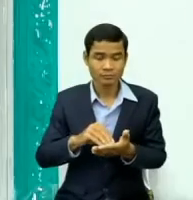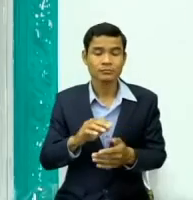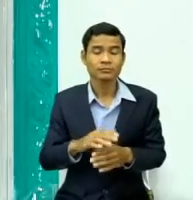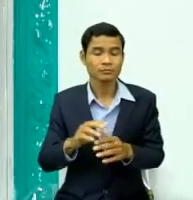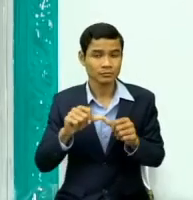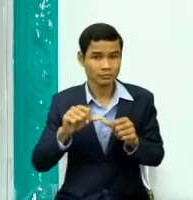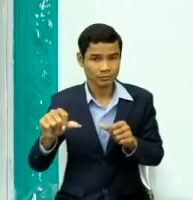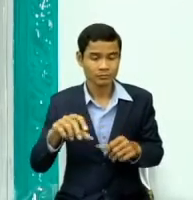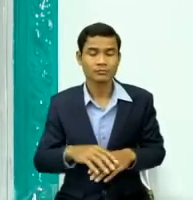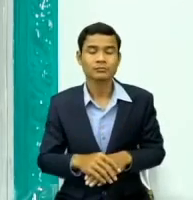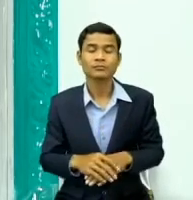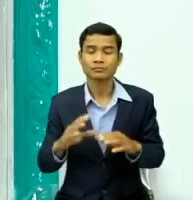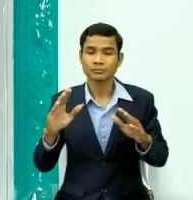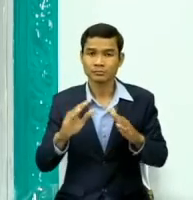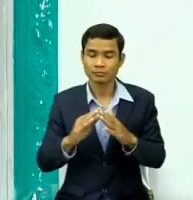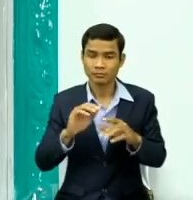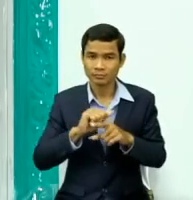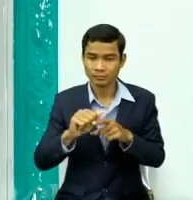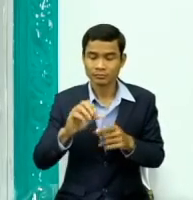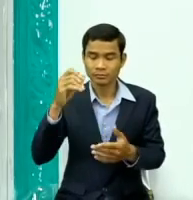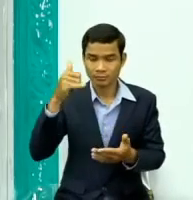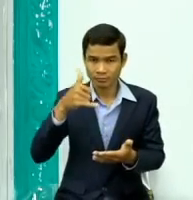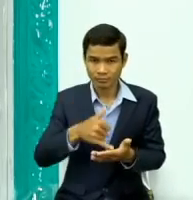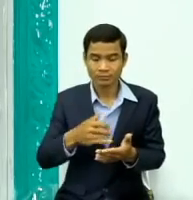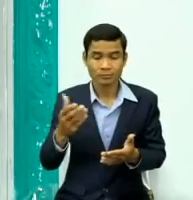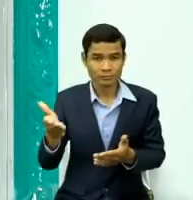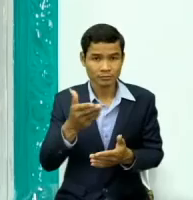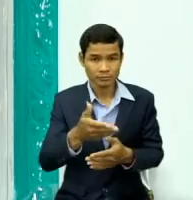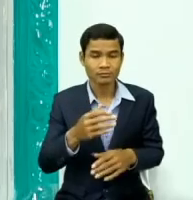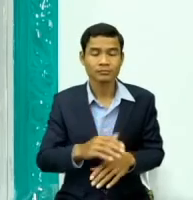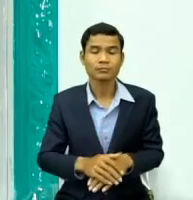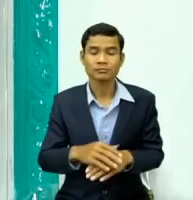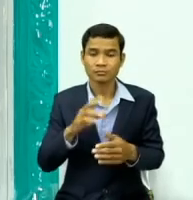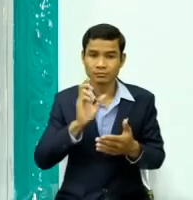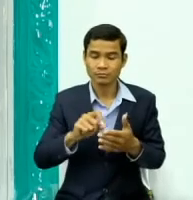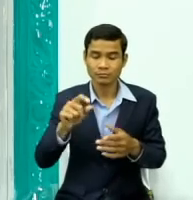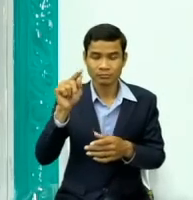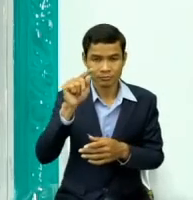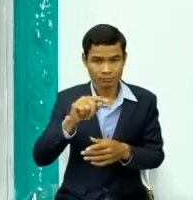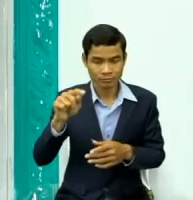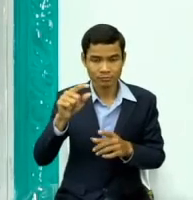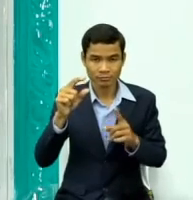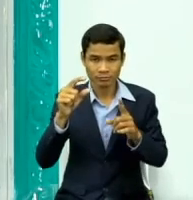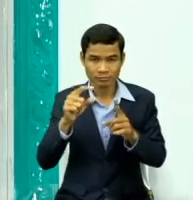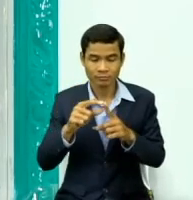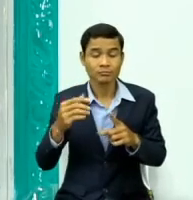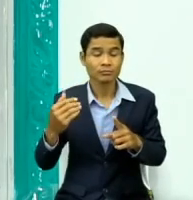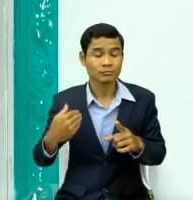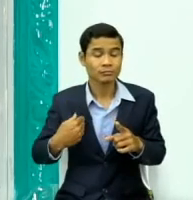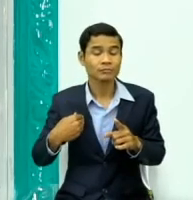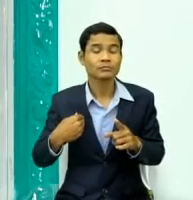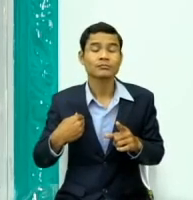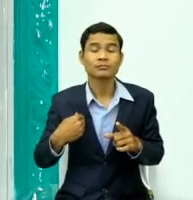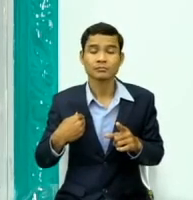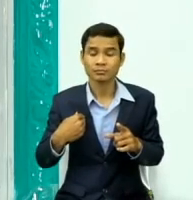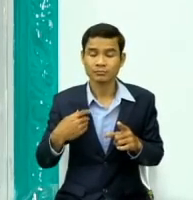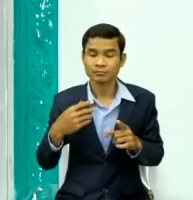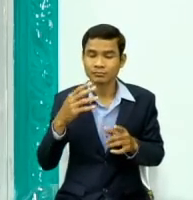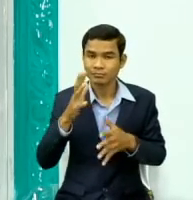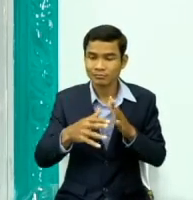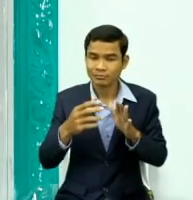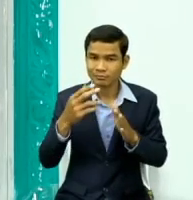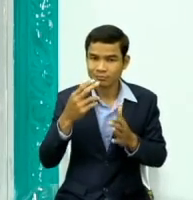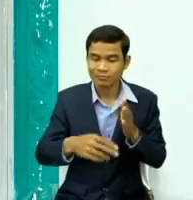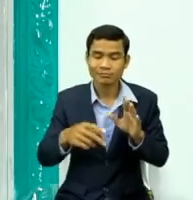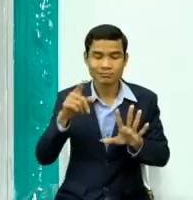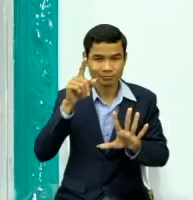chà cái cáp tè rồi bỏ dưỡng ngày nay cứ nè cái đội con cho cô vùng tía đài miền sở nhà với con sở nhà